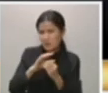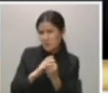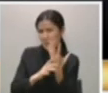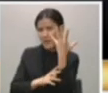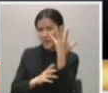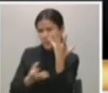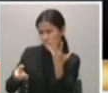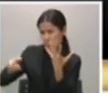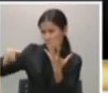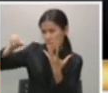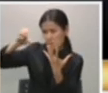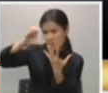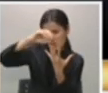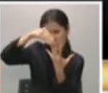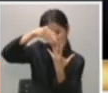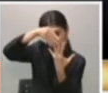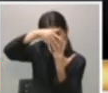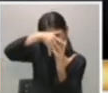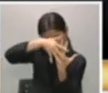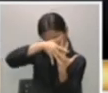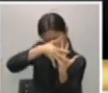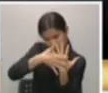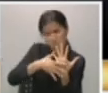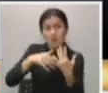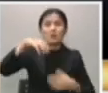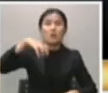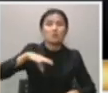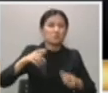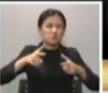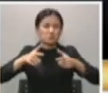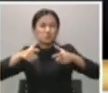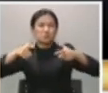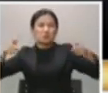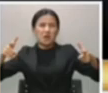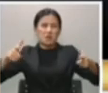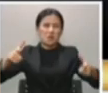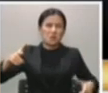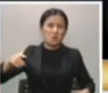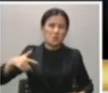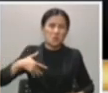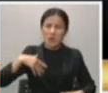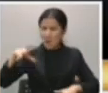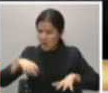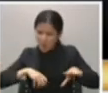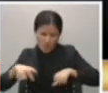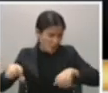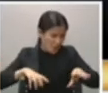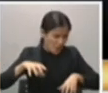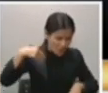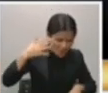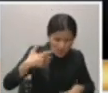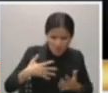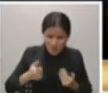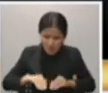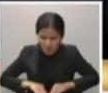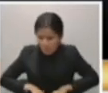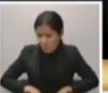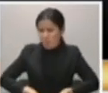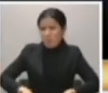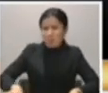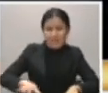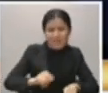ไปให้กับธุรกิจรายใหญ่เติบโตแล้วค่อยไปล้นที่หลากแต่วันนี้พิสูจน์ให้เห็น